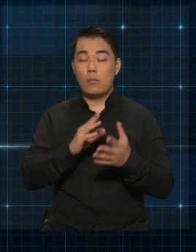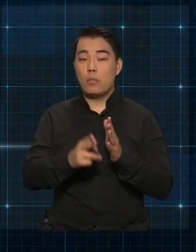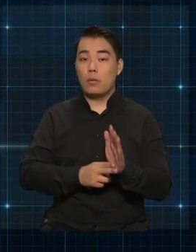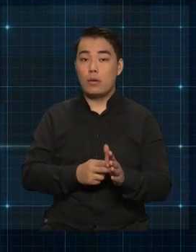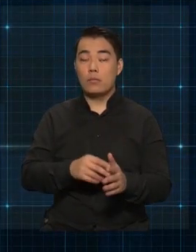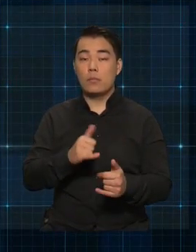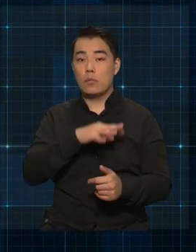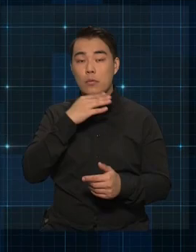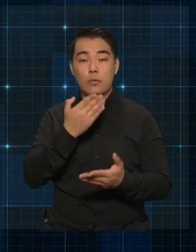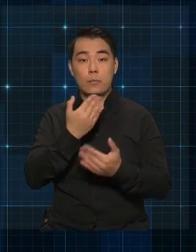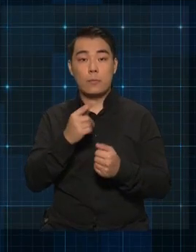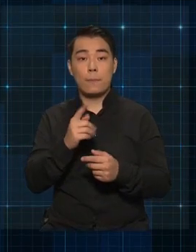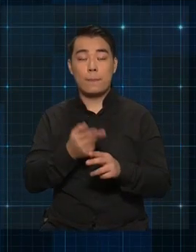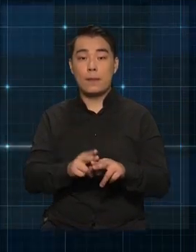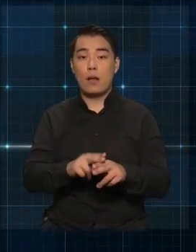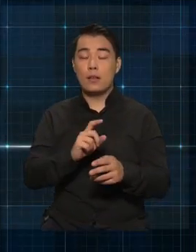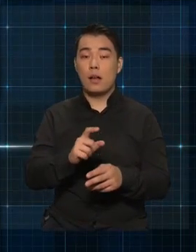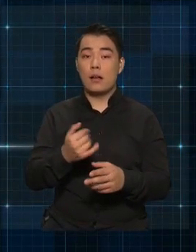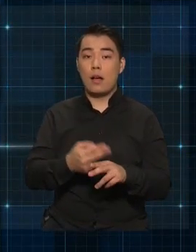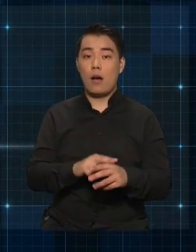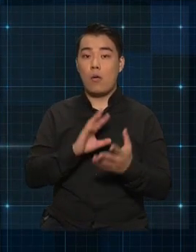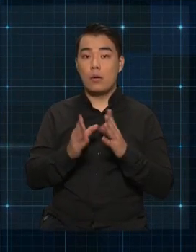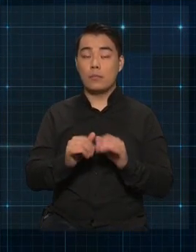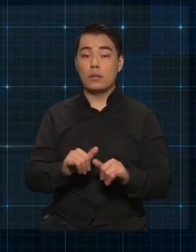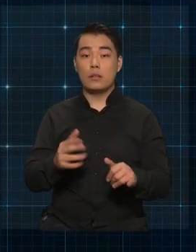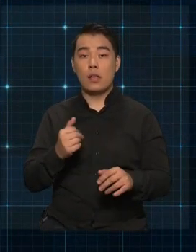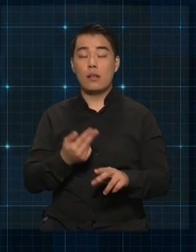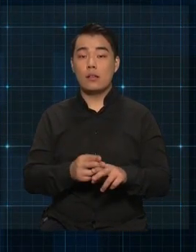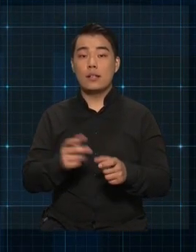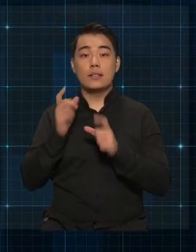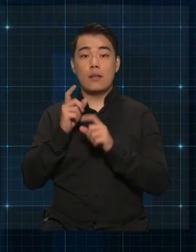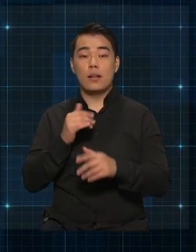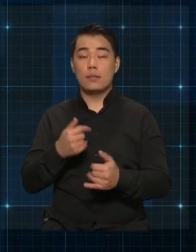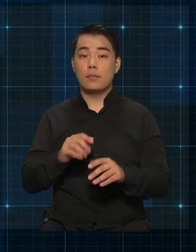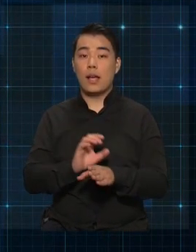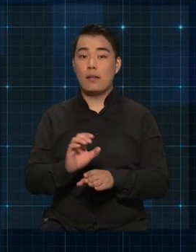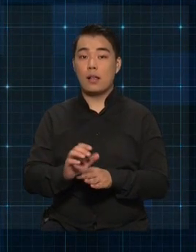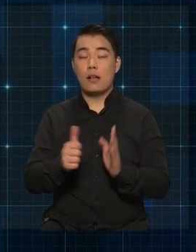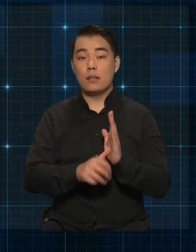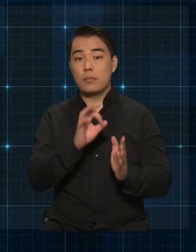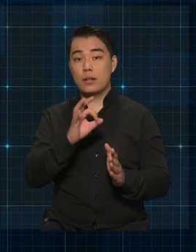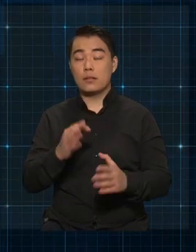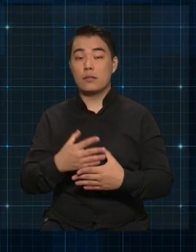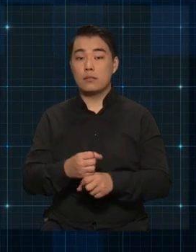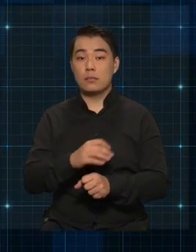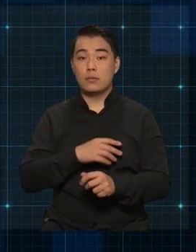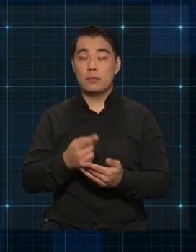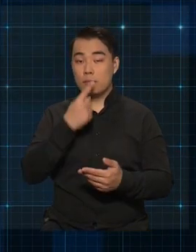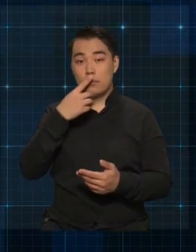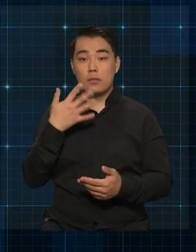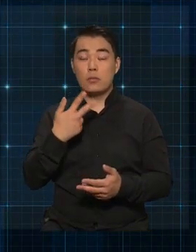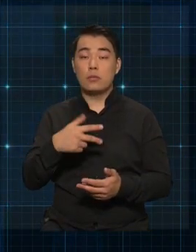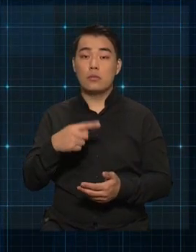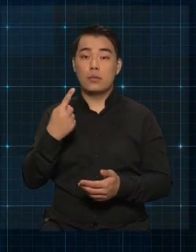көп мінбейді екен. Жолаушылар ағыны артқан мен ел ішінде жүк тасымалы 6% азайған. Өткен айдың өзінде вагондарға